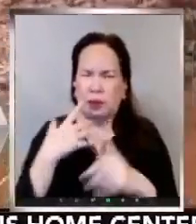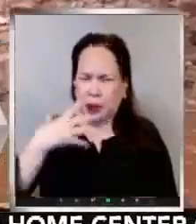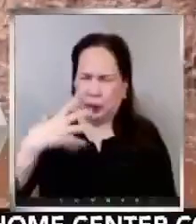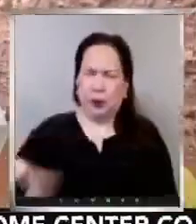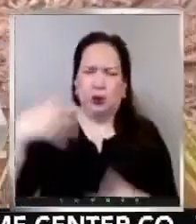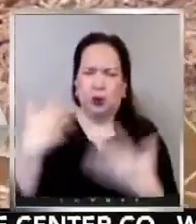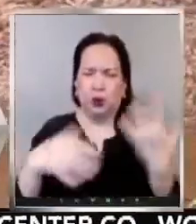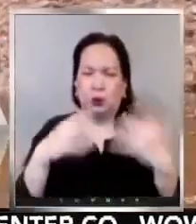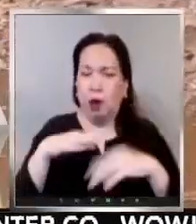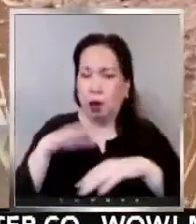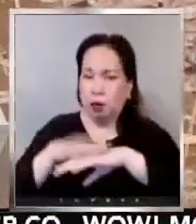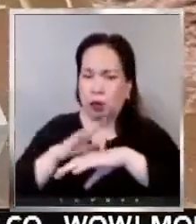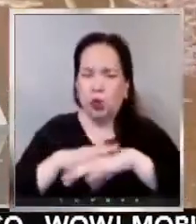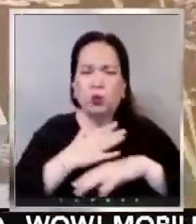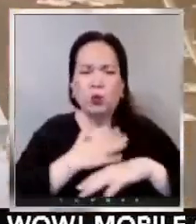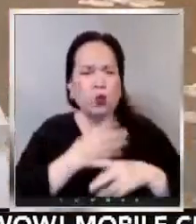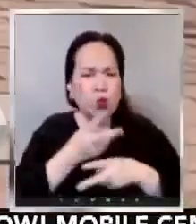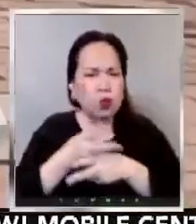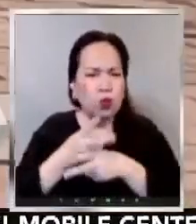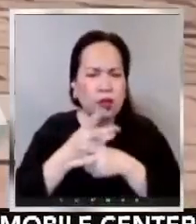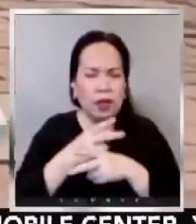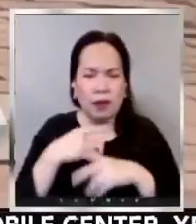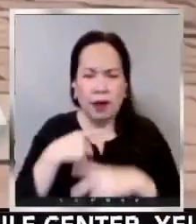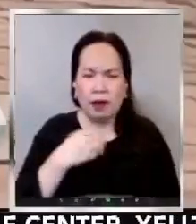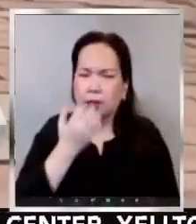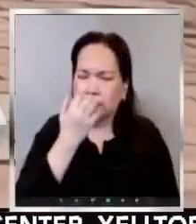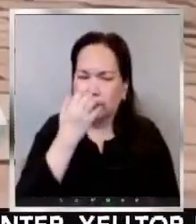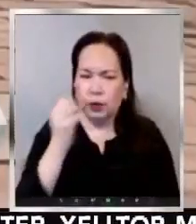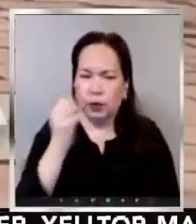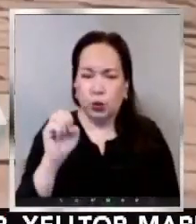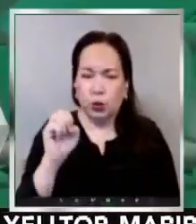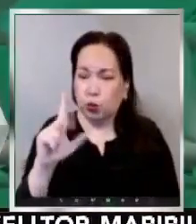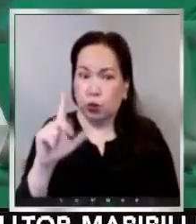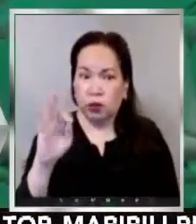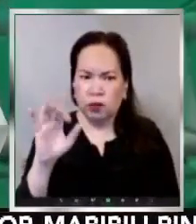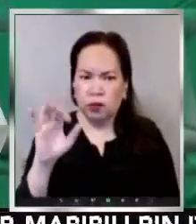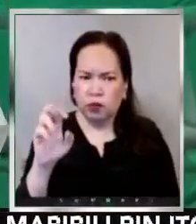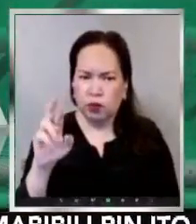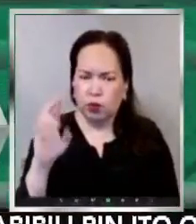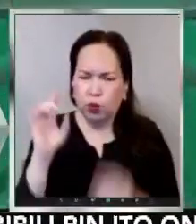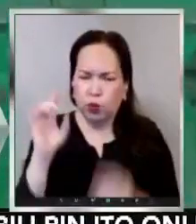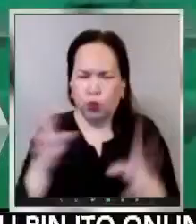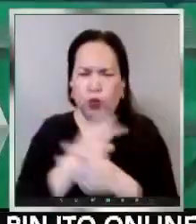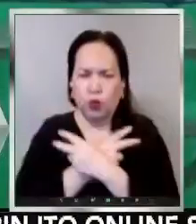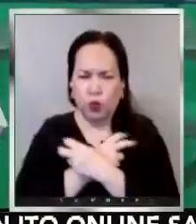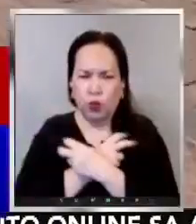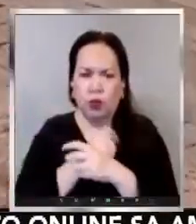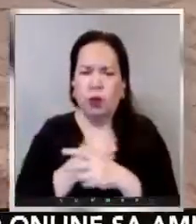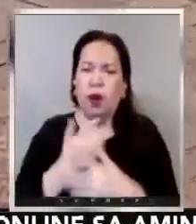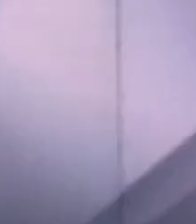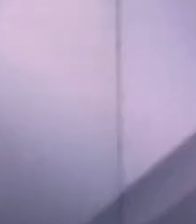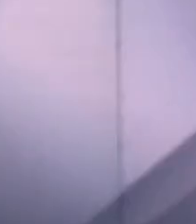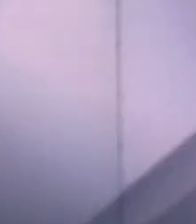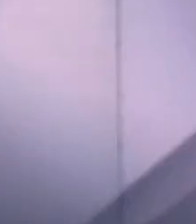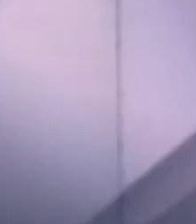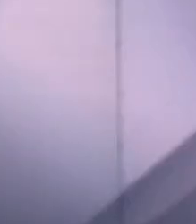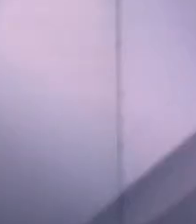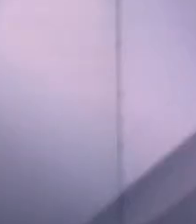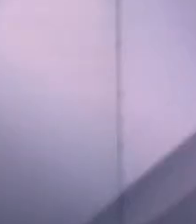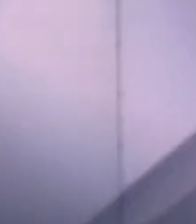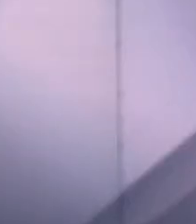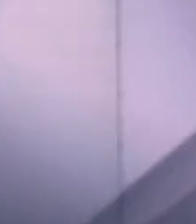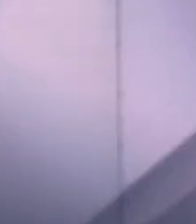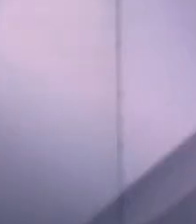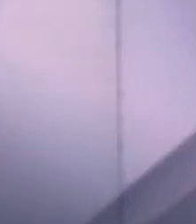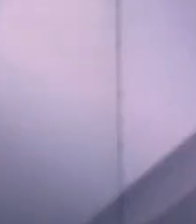Albay, mag-ingat sa sulfur o asupre sa mga lawa na delikado sa mga may respiratory disease. Mga